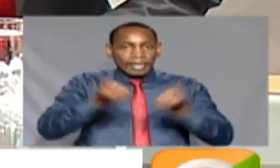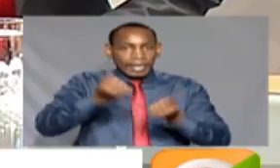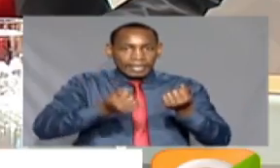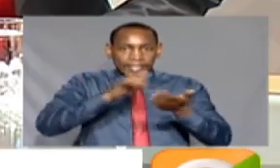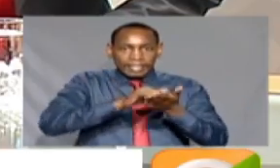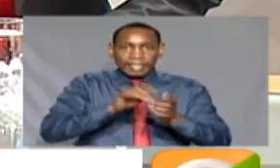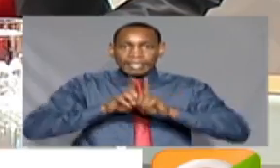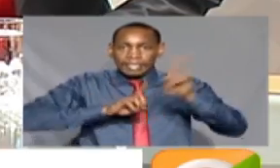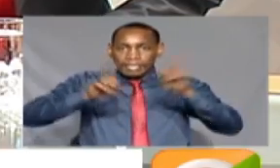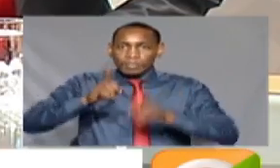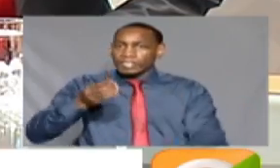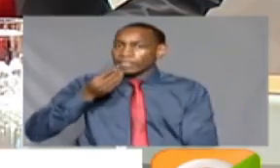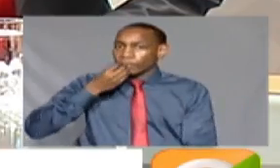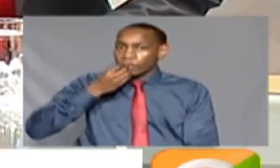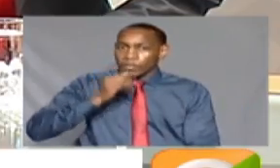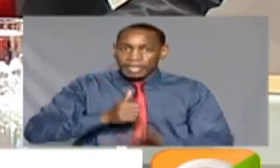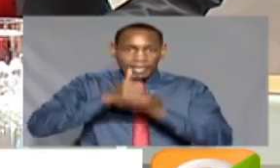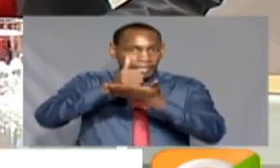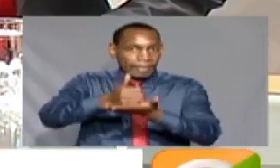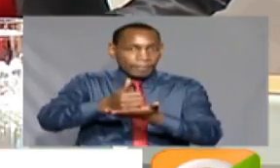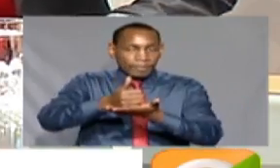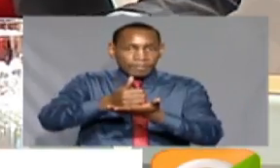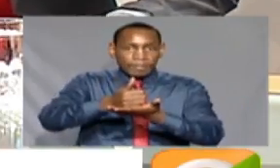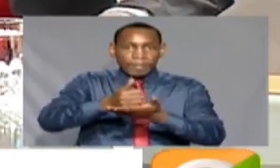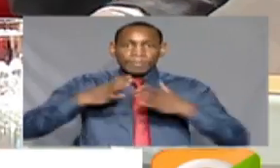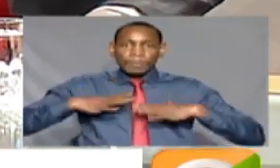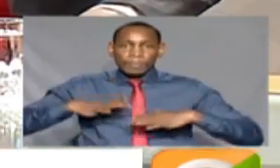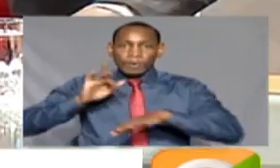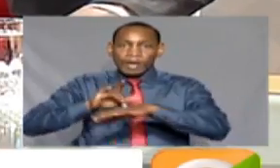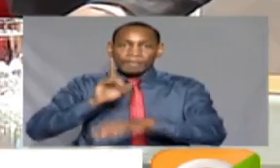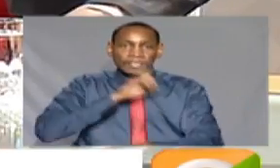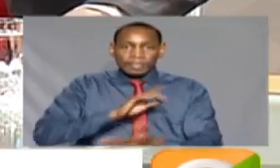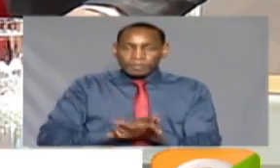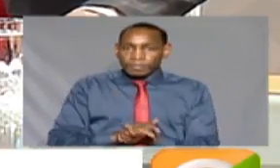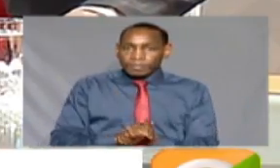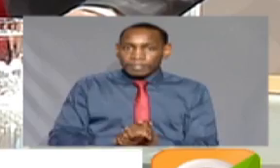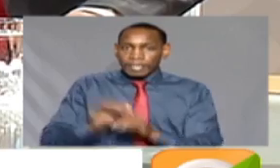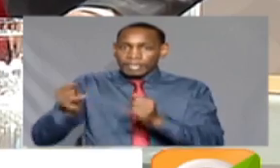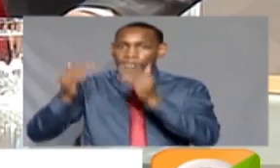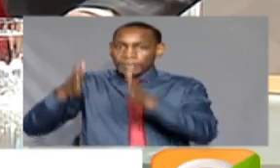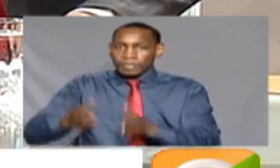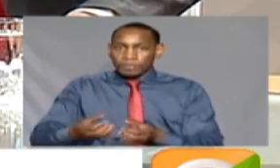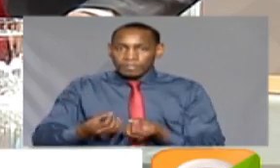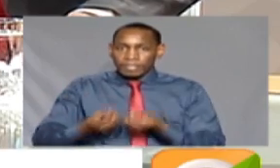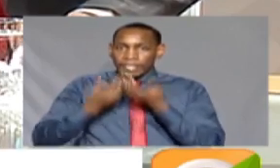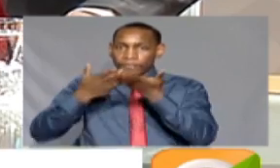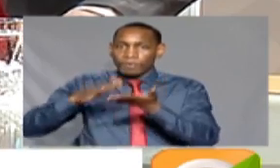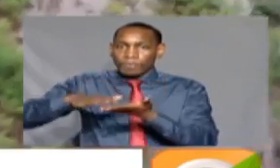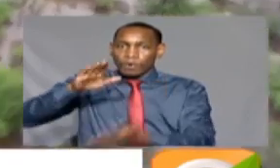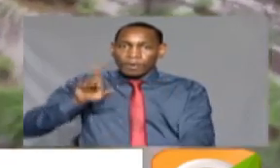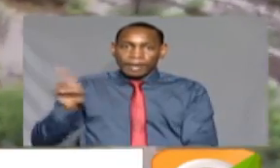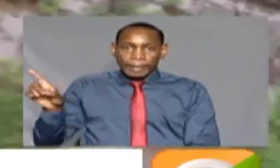yalipaswa kusafirisha chakula cha msaada kwa walioathiriwa. Na Mabdi Kafaru Sena na arifu zaidi.